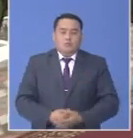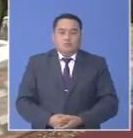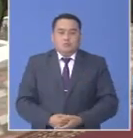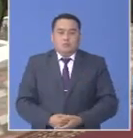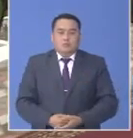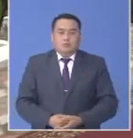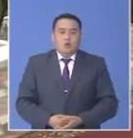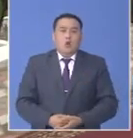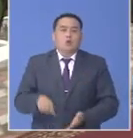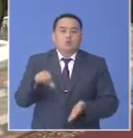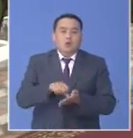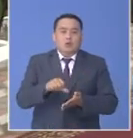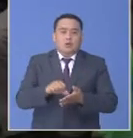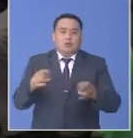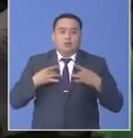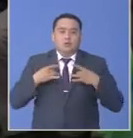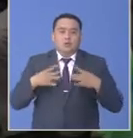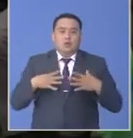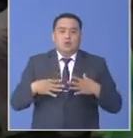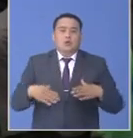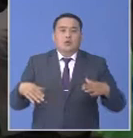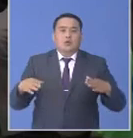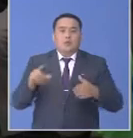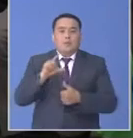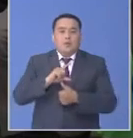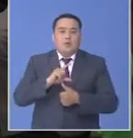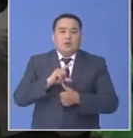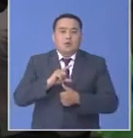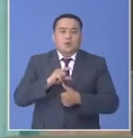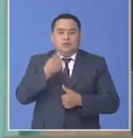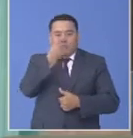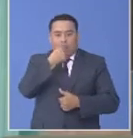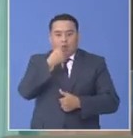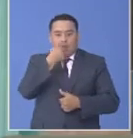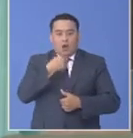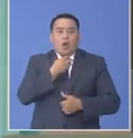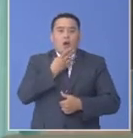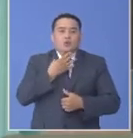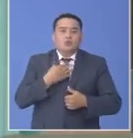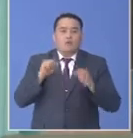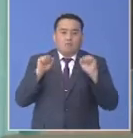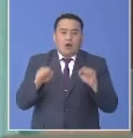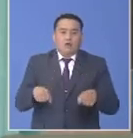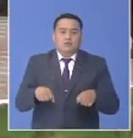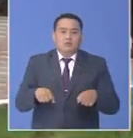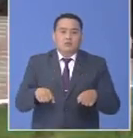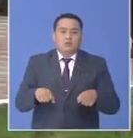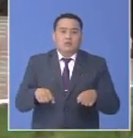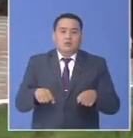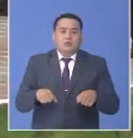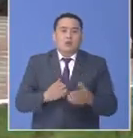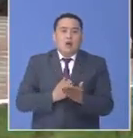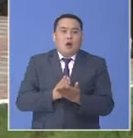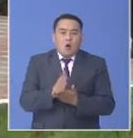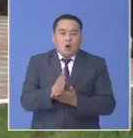отметили участники торжества по случаю открытия Дома Аллаха, теперь у жаркентцев появилась хорошая возможность встать на светлый